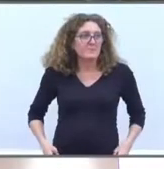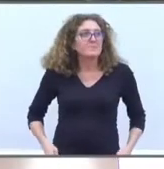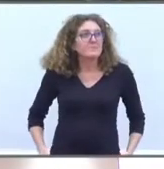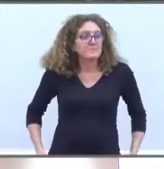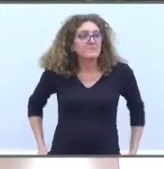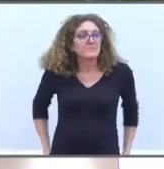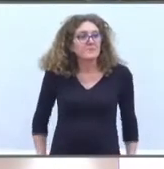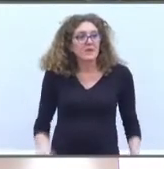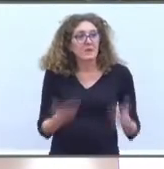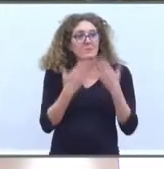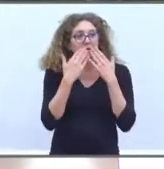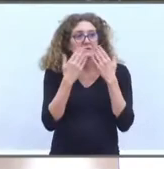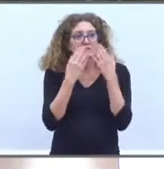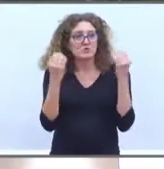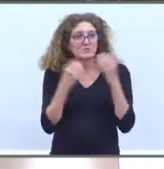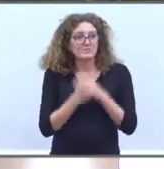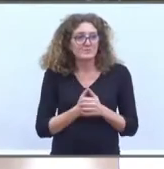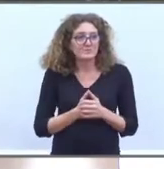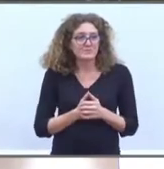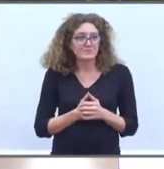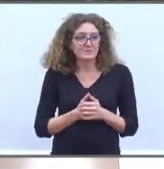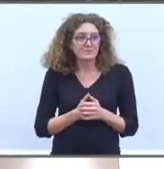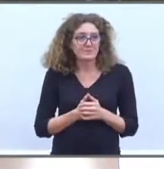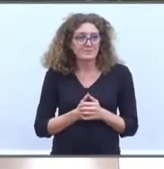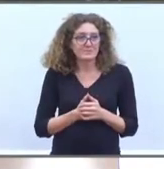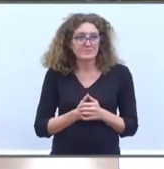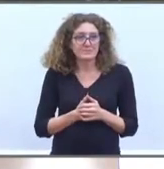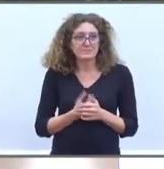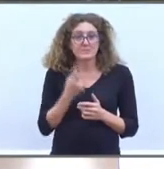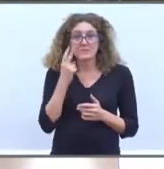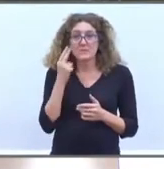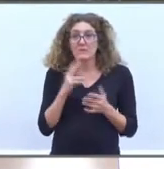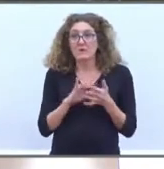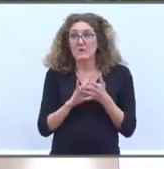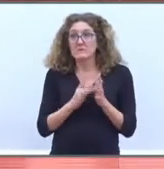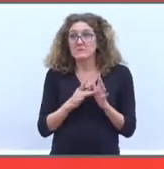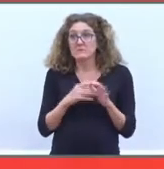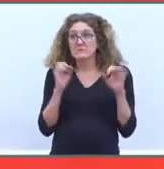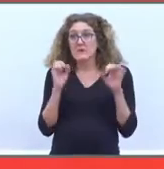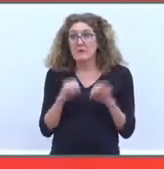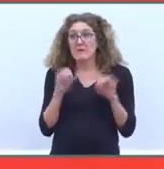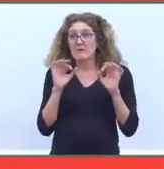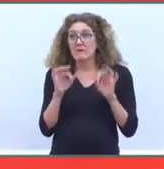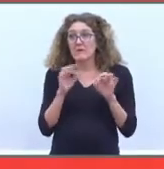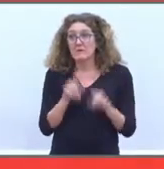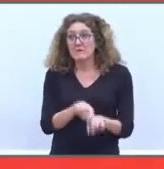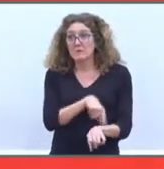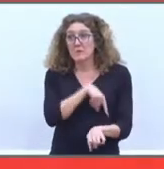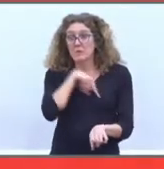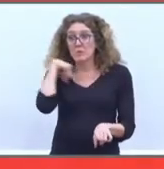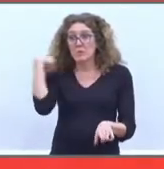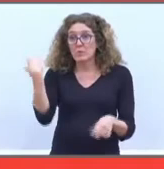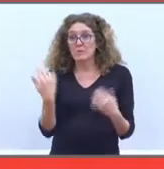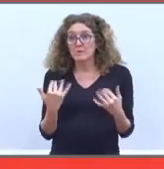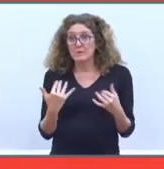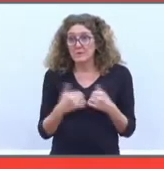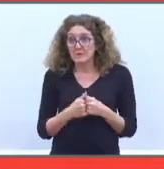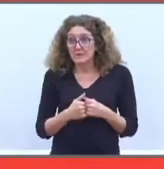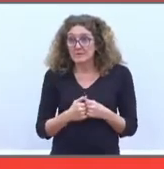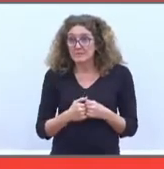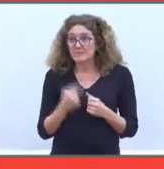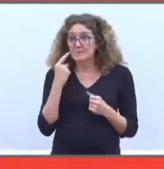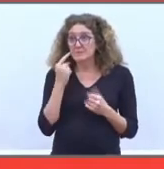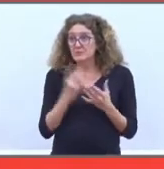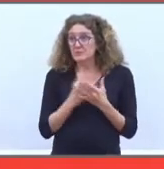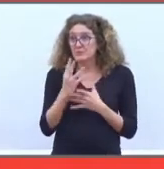Merci beaucoup, Jean-Pierre. Je crois qu'on peut tous acquiescer sur la question des temporalités. sur à la fois des dynamiques de projet, mais